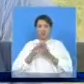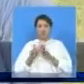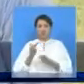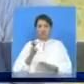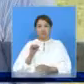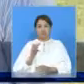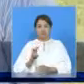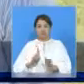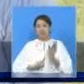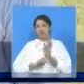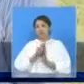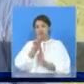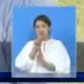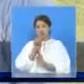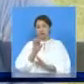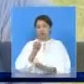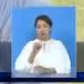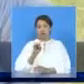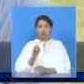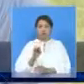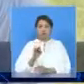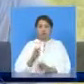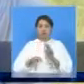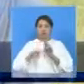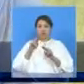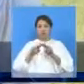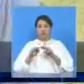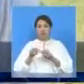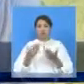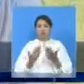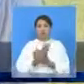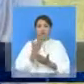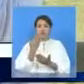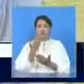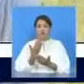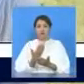Казанка начаты инженерная инфраструктура строительства к новым